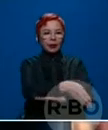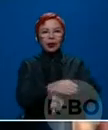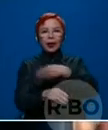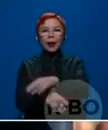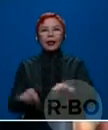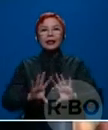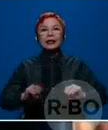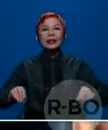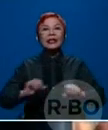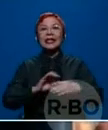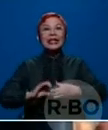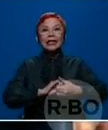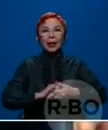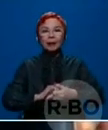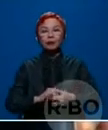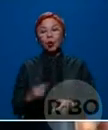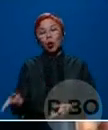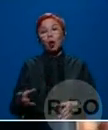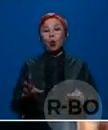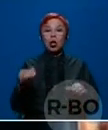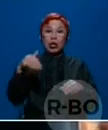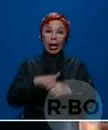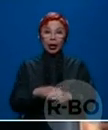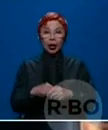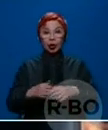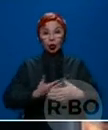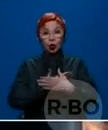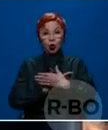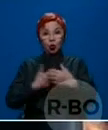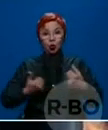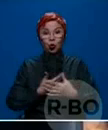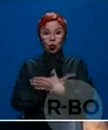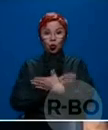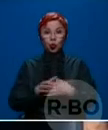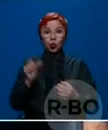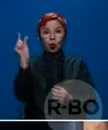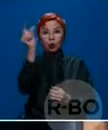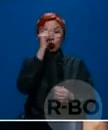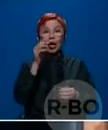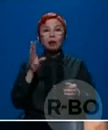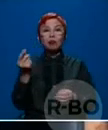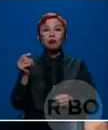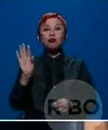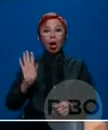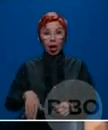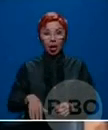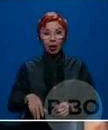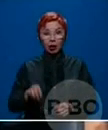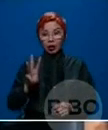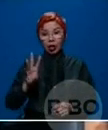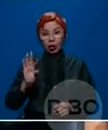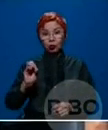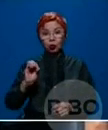mereka-mereka yang mau naik kendaraan umum kendaraan massal dengan harga yang murah 3.500 dan